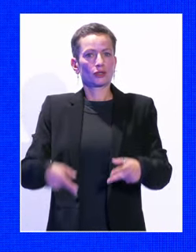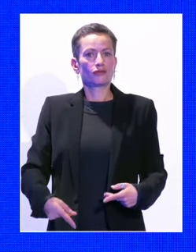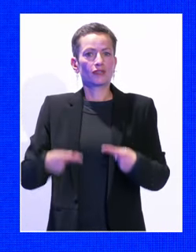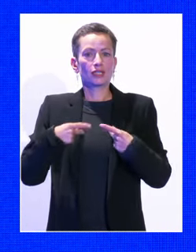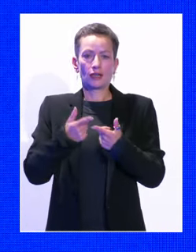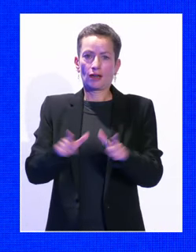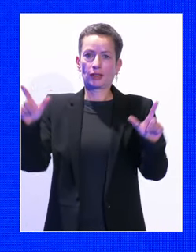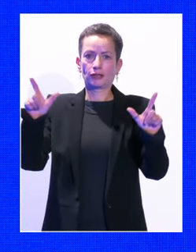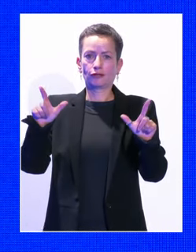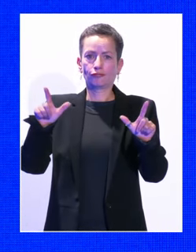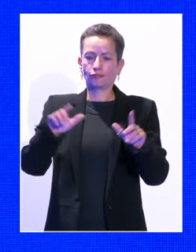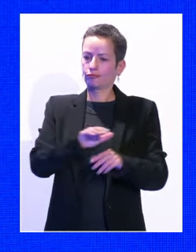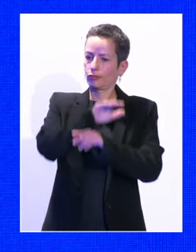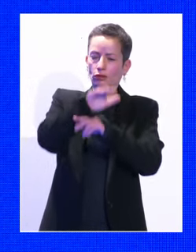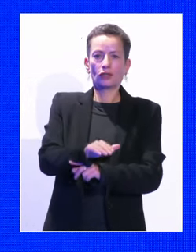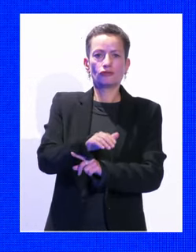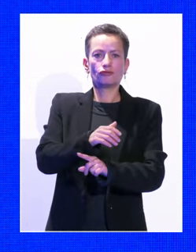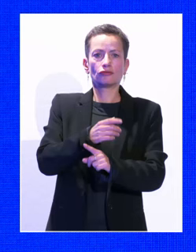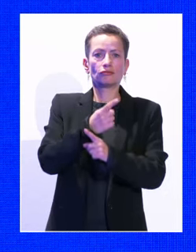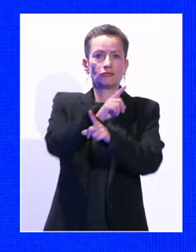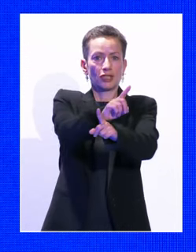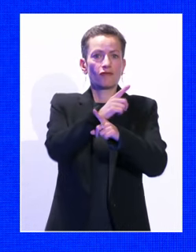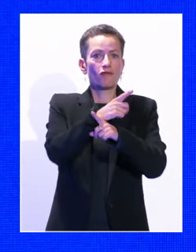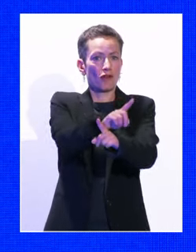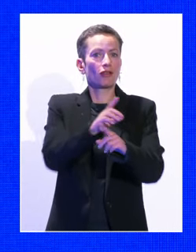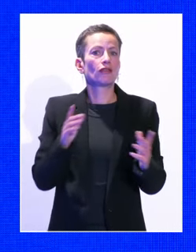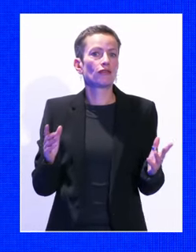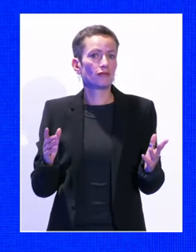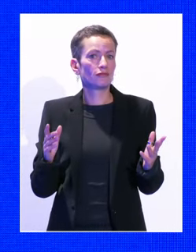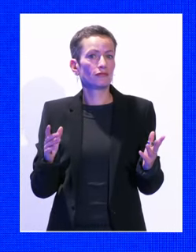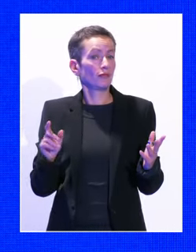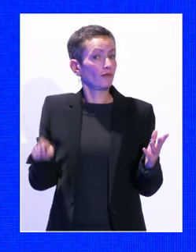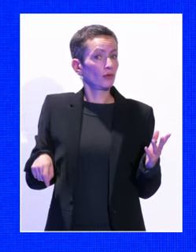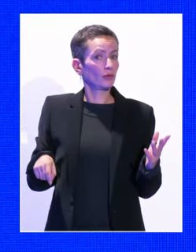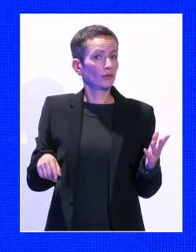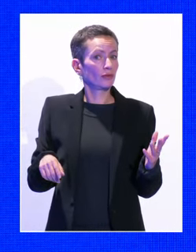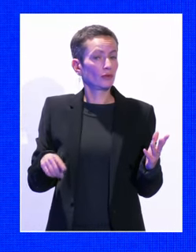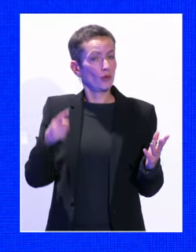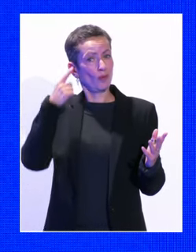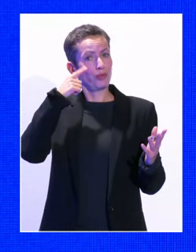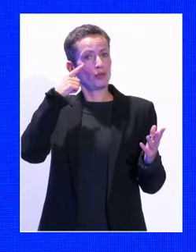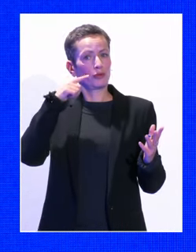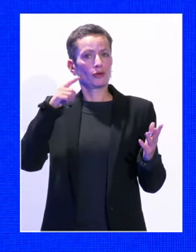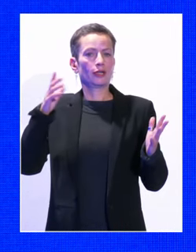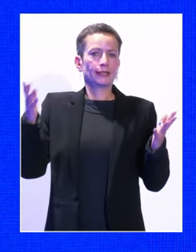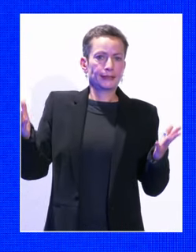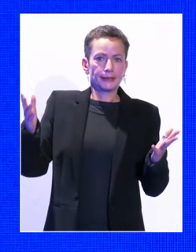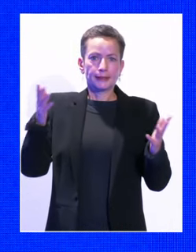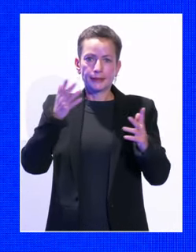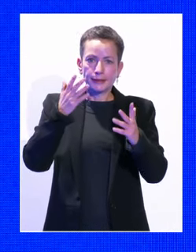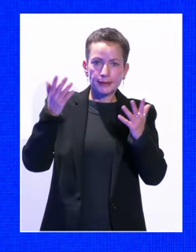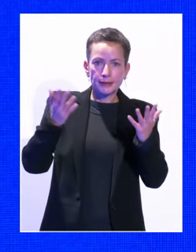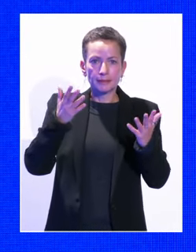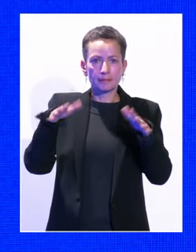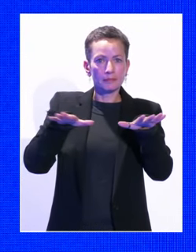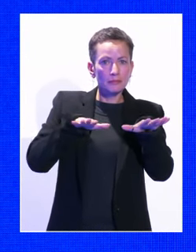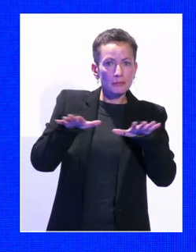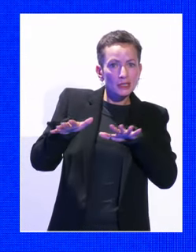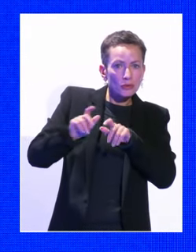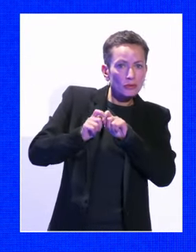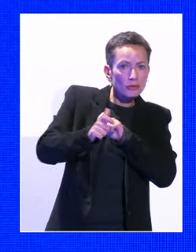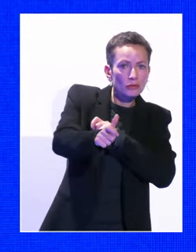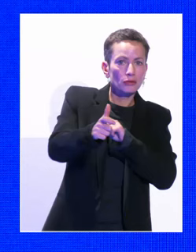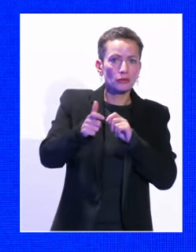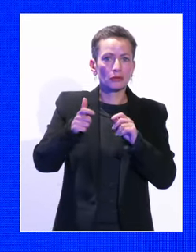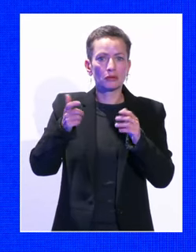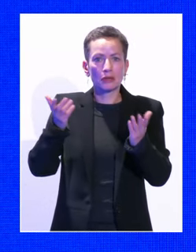en trouvant, pour les rapports entre États, des équilibres et des méthodes